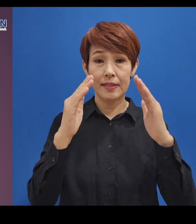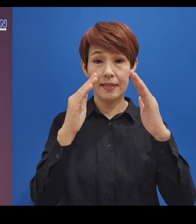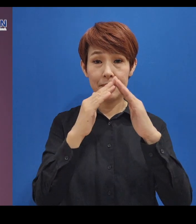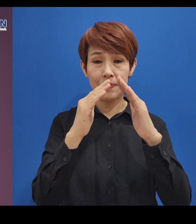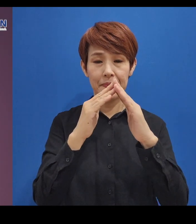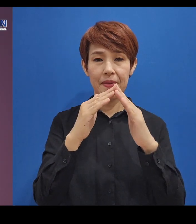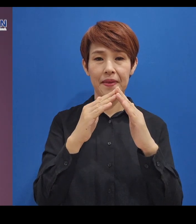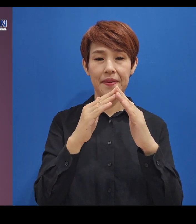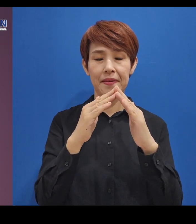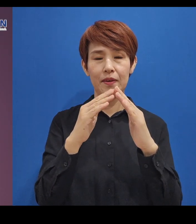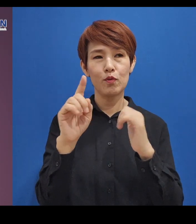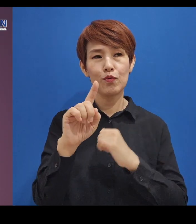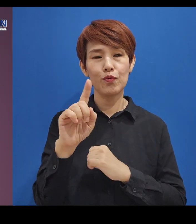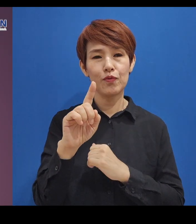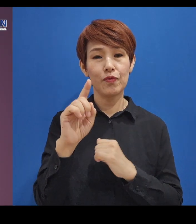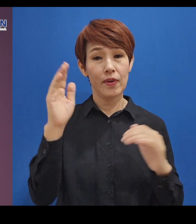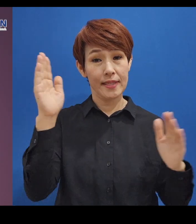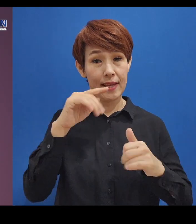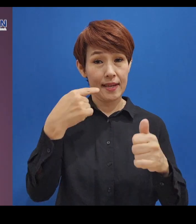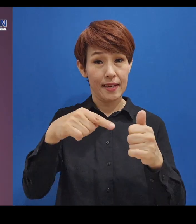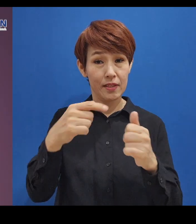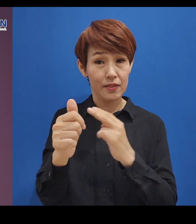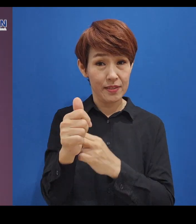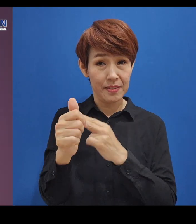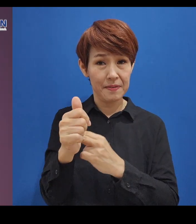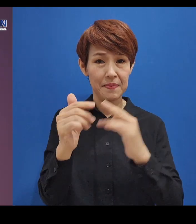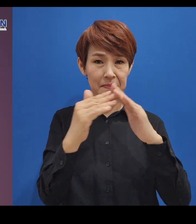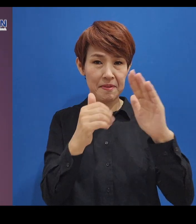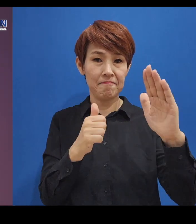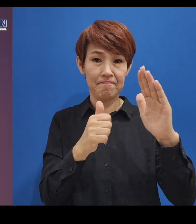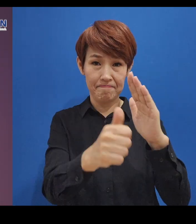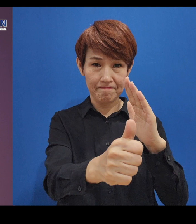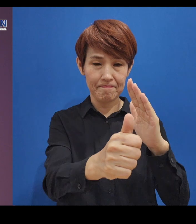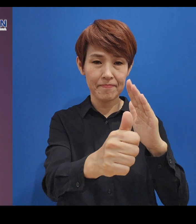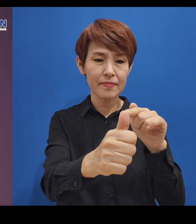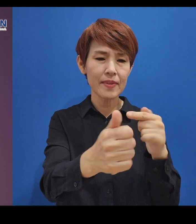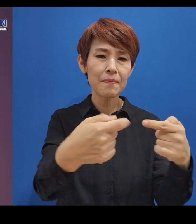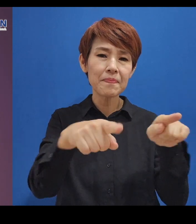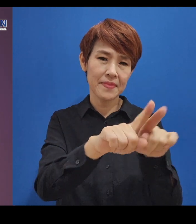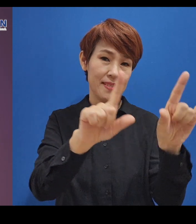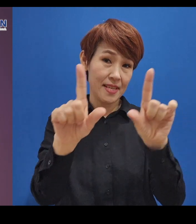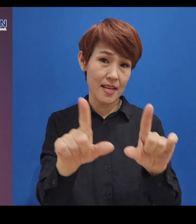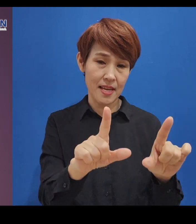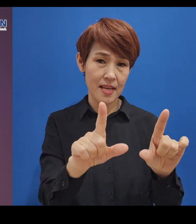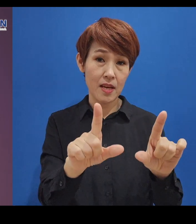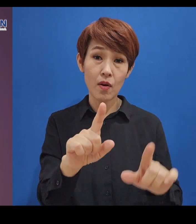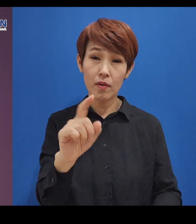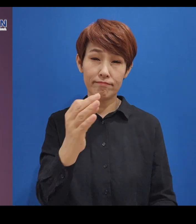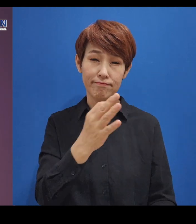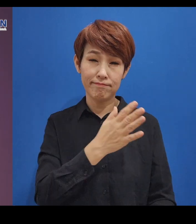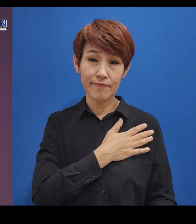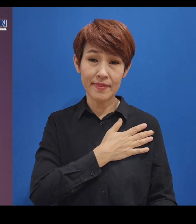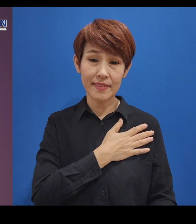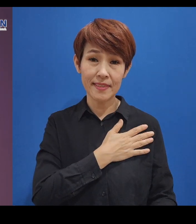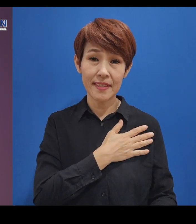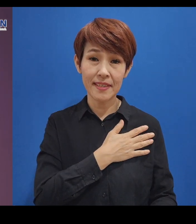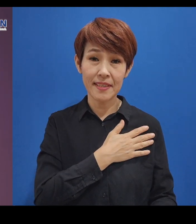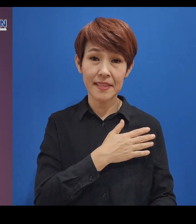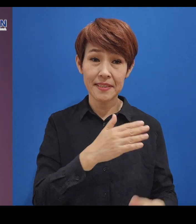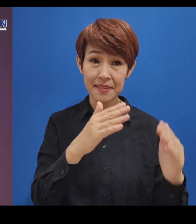입주과외라는 게 있었죠. 그래서 아주 부잣집에서는 공부를 아주 잘한 학생들을